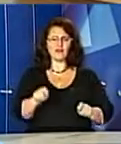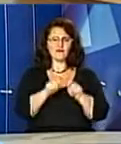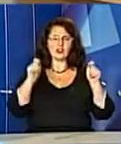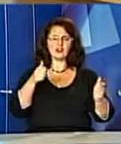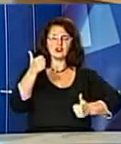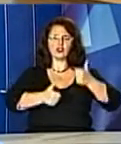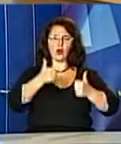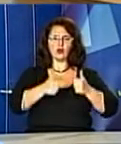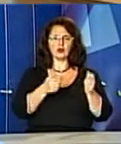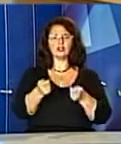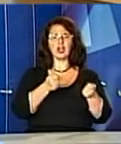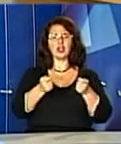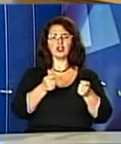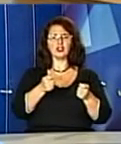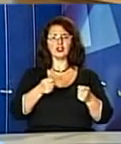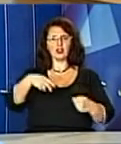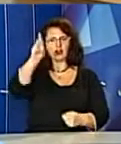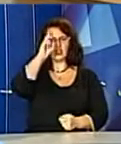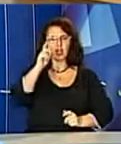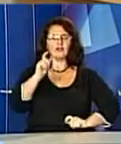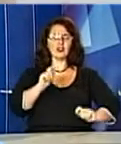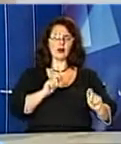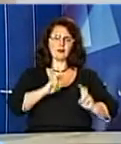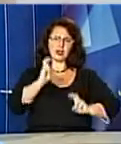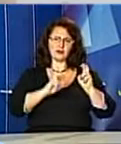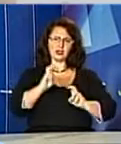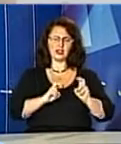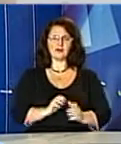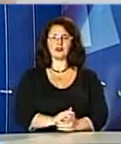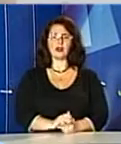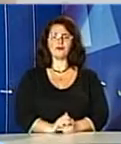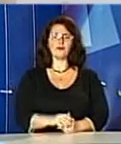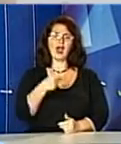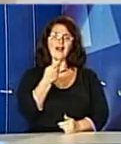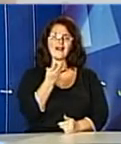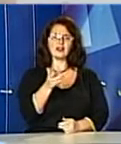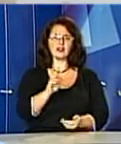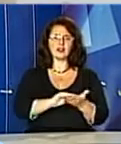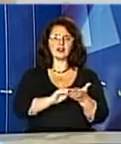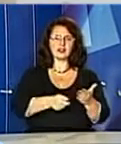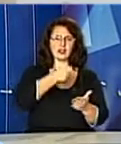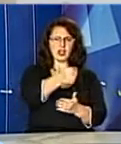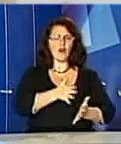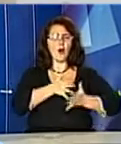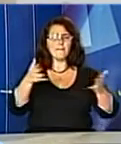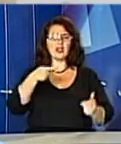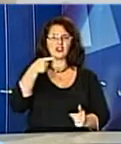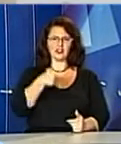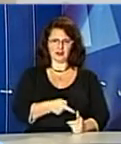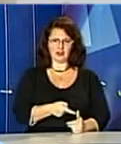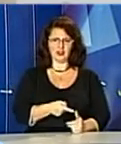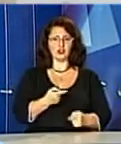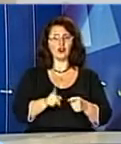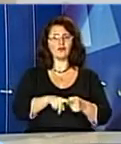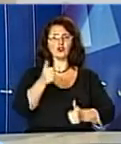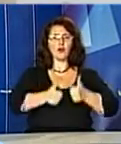керівників комунальних підприємств та участь у конкурсі мікропроєктів. Цифра заявок, поданих на конкурс, сягнула понад 1000. Нагадую, що в цьому конкурсі